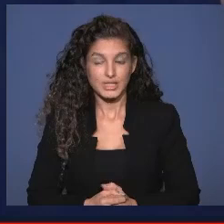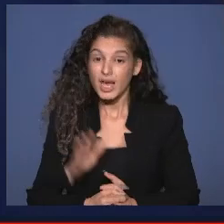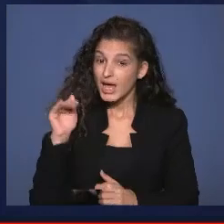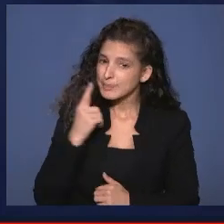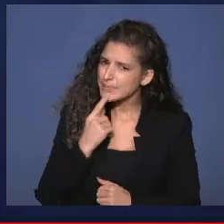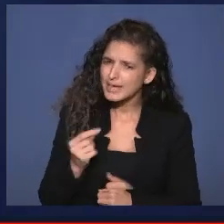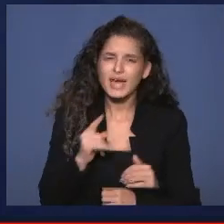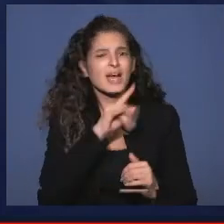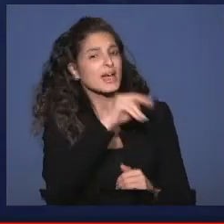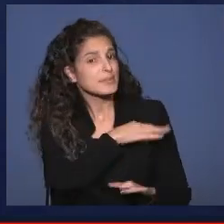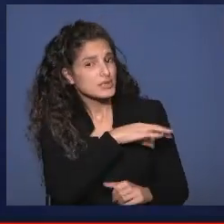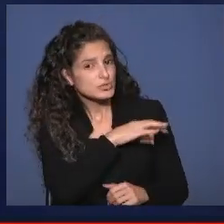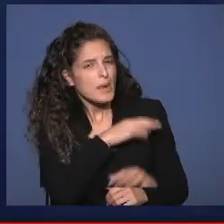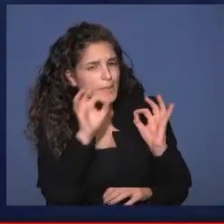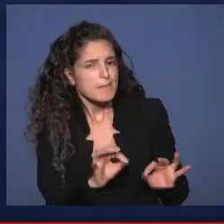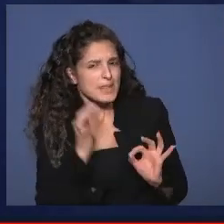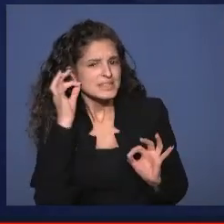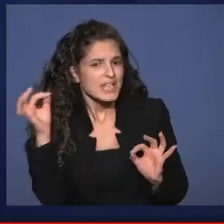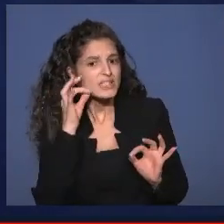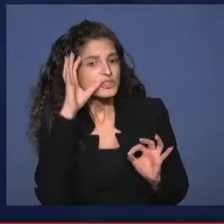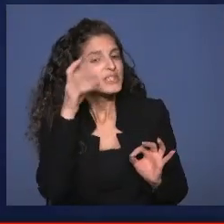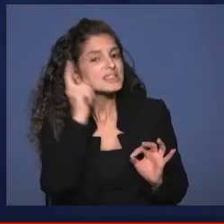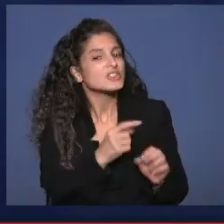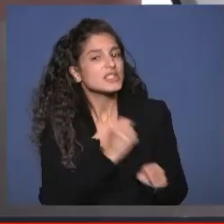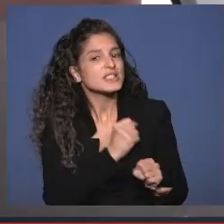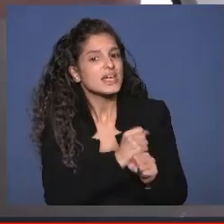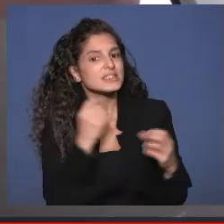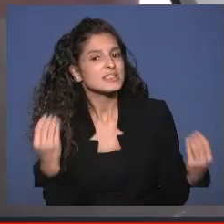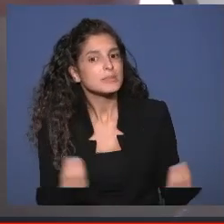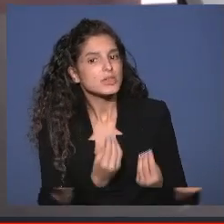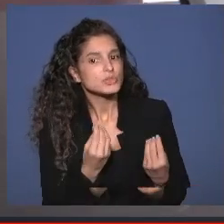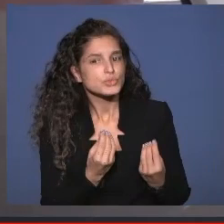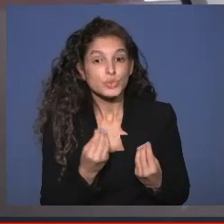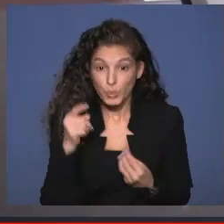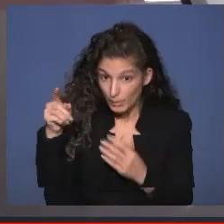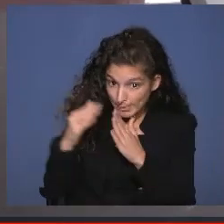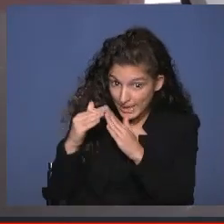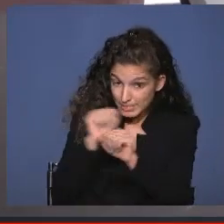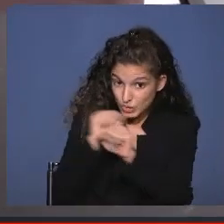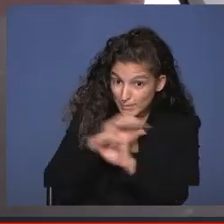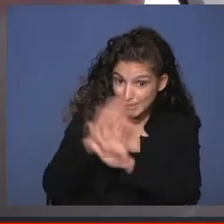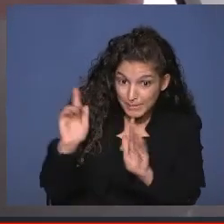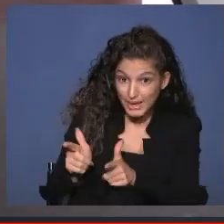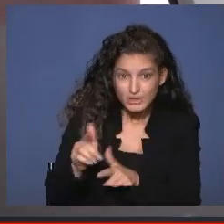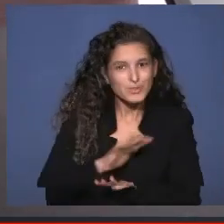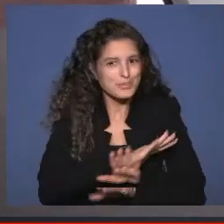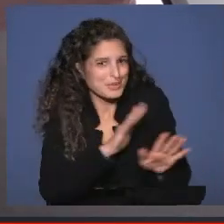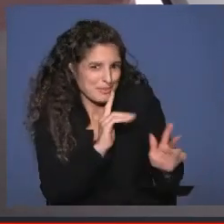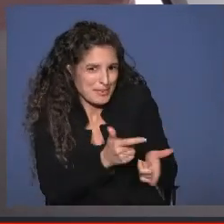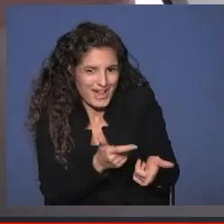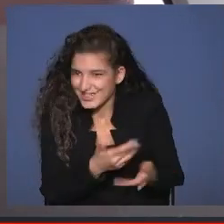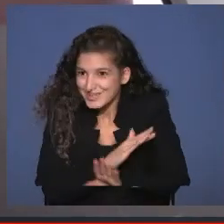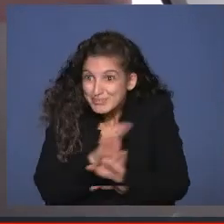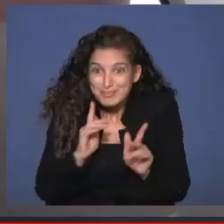חן, מה קורה? הייתה לנו בדיוק אזעקה. תקשיבי, אני צריכה שתעשי משהו. הוא בבית באשקלון, בלי ממד? הוא בלי ממד,